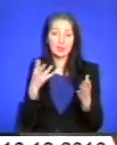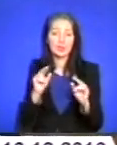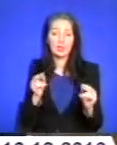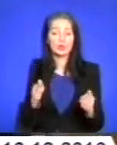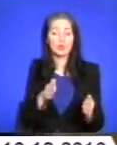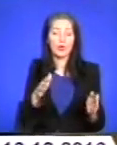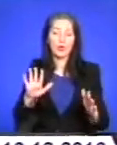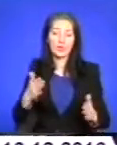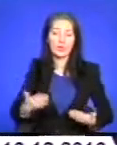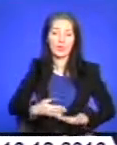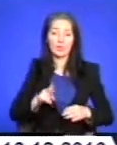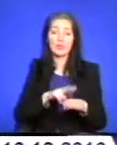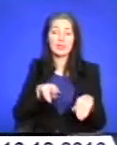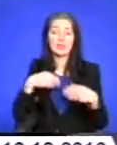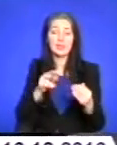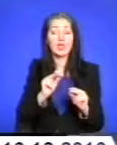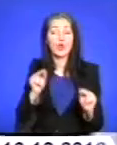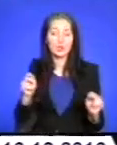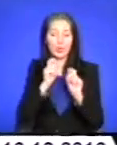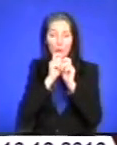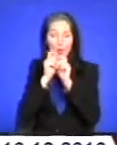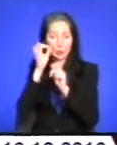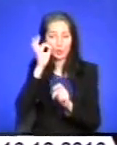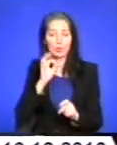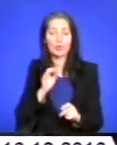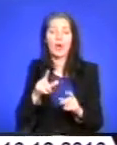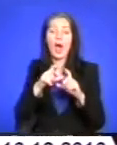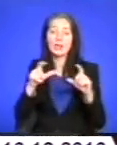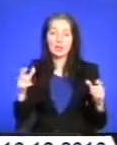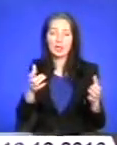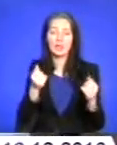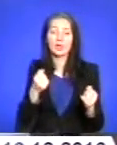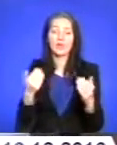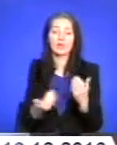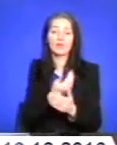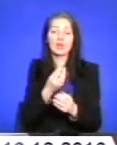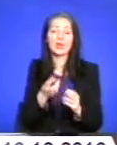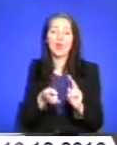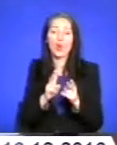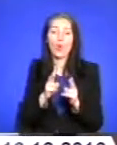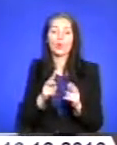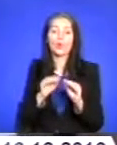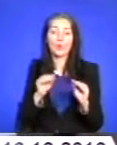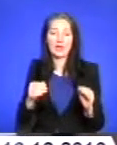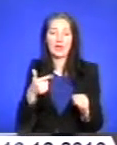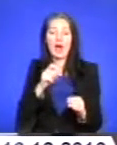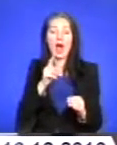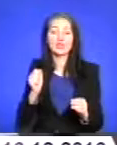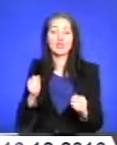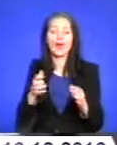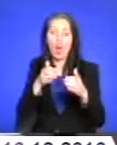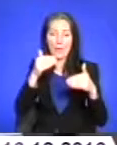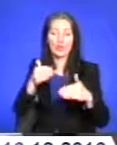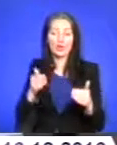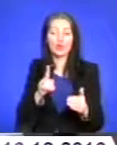учням солодкі подарунки, а заклад отримав новеньке кухонне приладдя – газову плиту. І для того, щоб вже в кухні гарно це все виглядало,